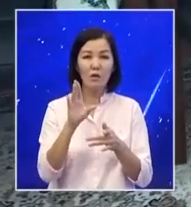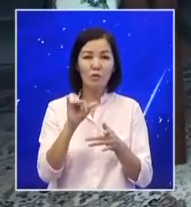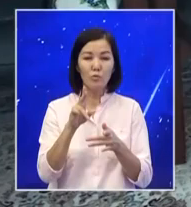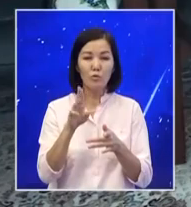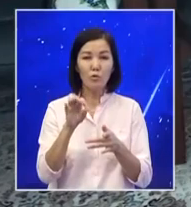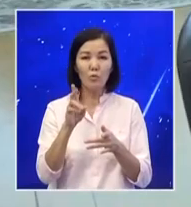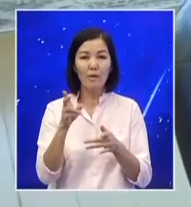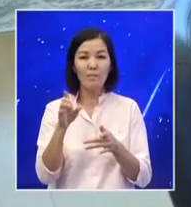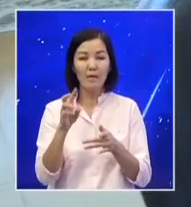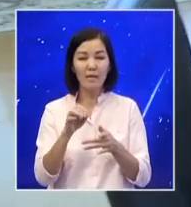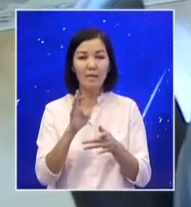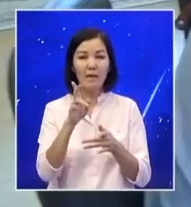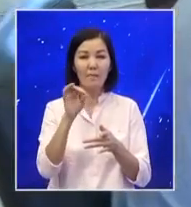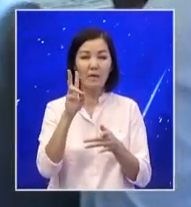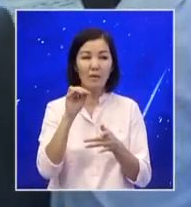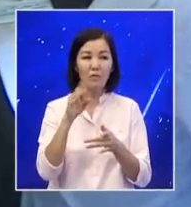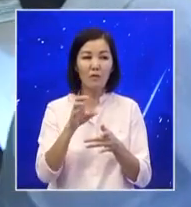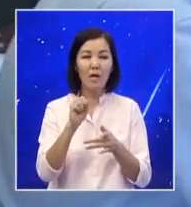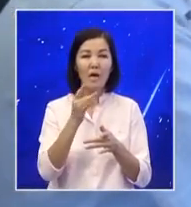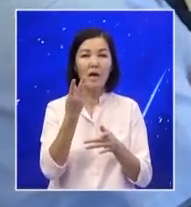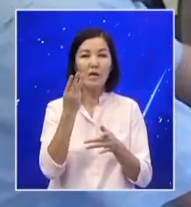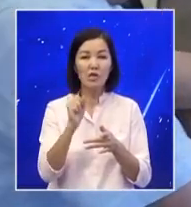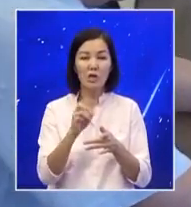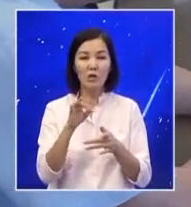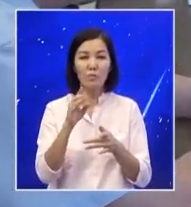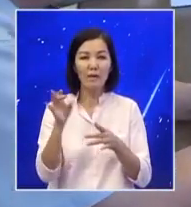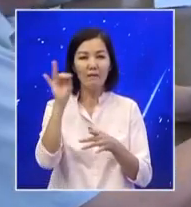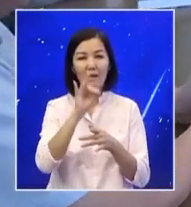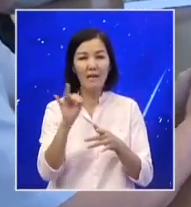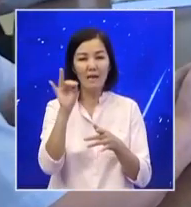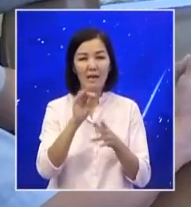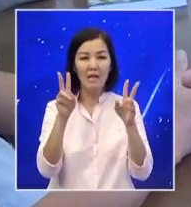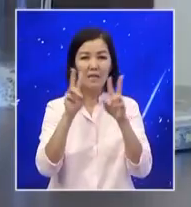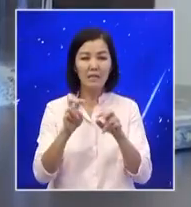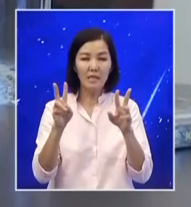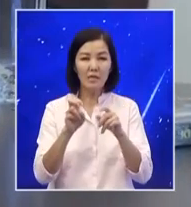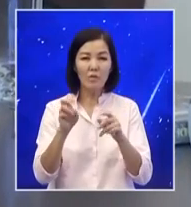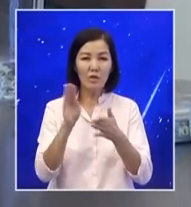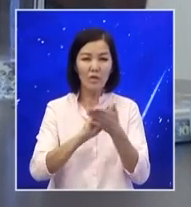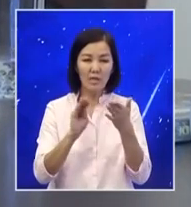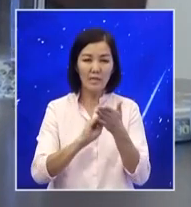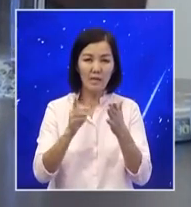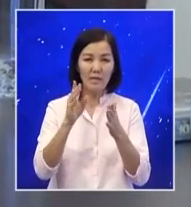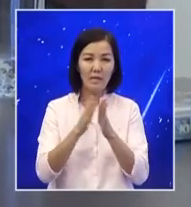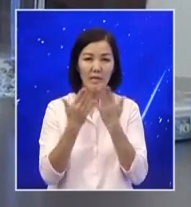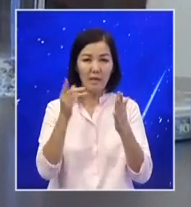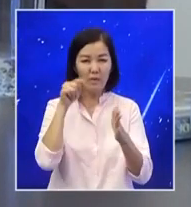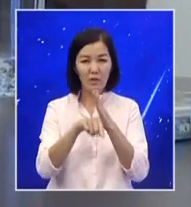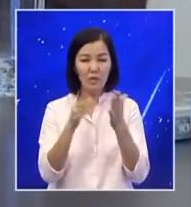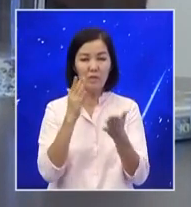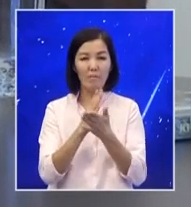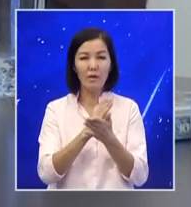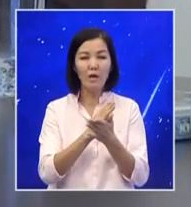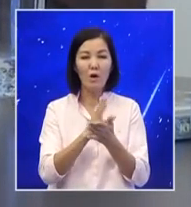биігінде, Серік Әбікенұлының Арша жұпары, тарихи оқиғаларға негізделген зерттеулері де қалың оқырманына жол тартты. Сондай-ақ